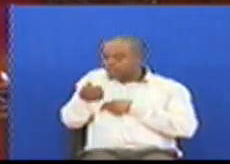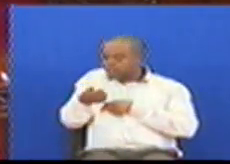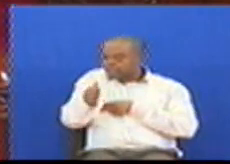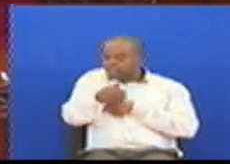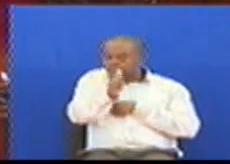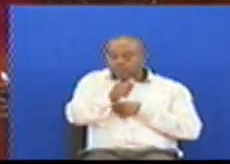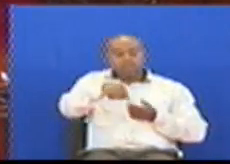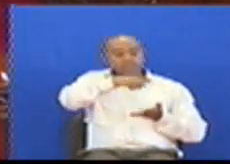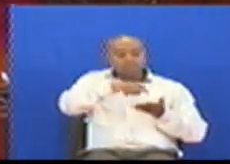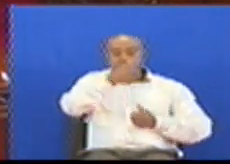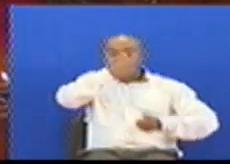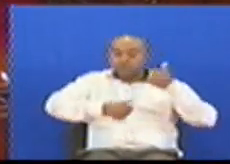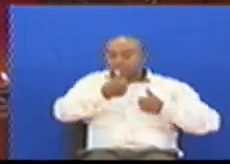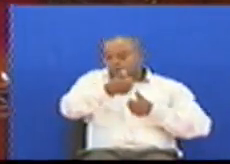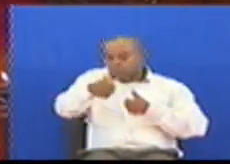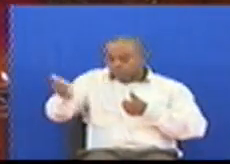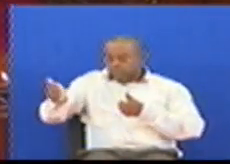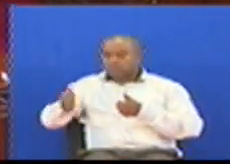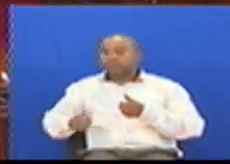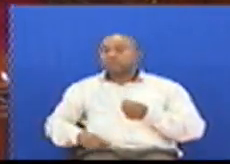majiji yashindanishwe kwa majiji.